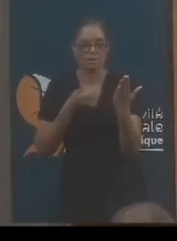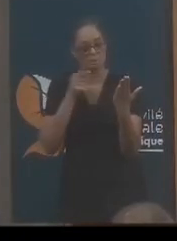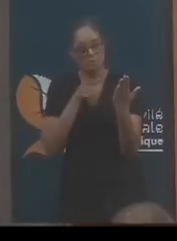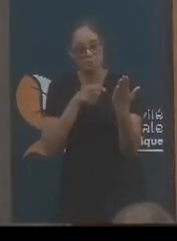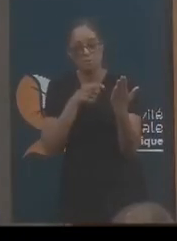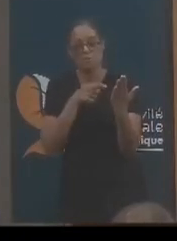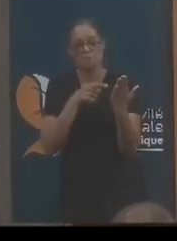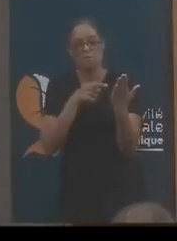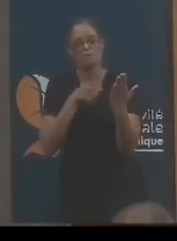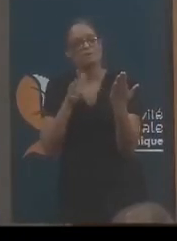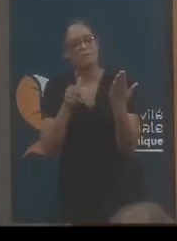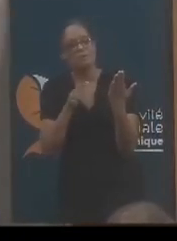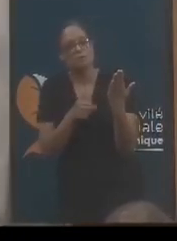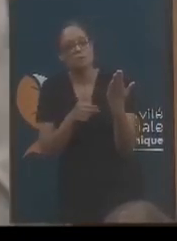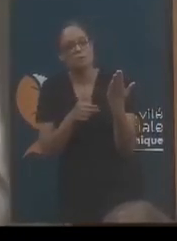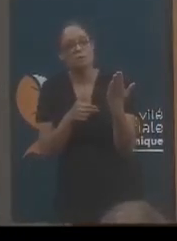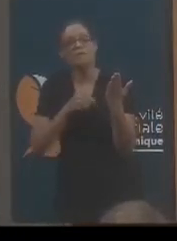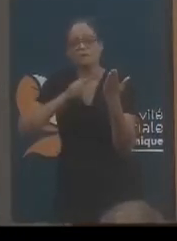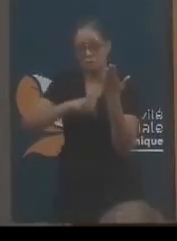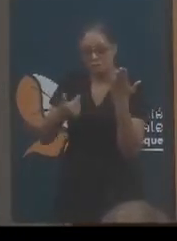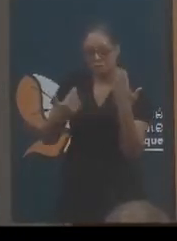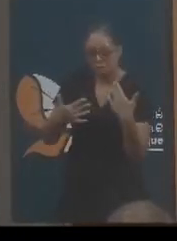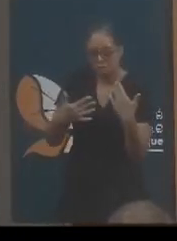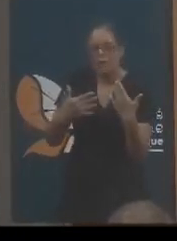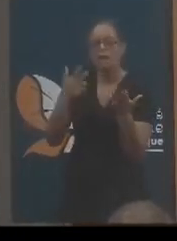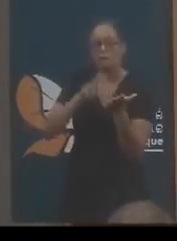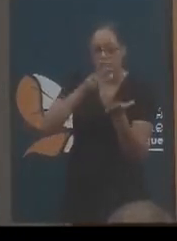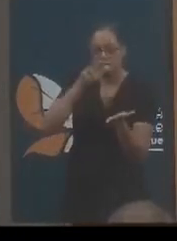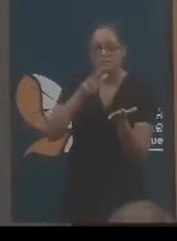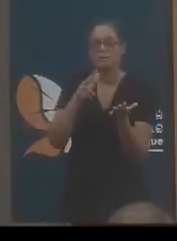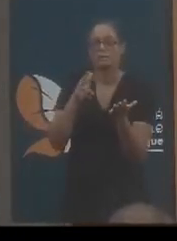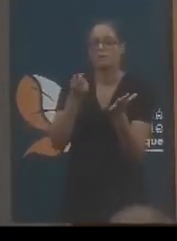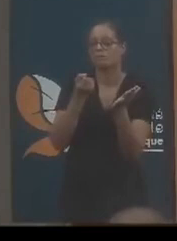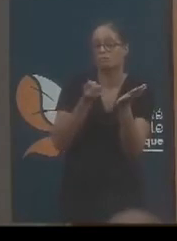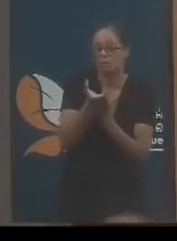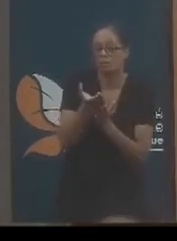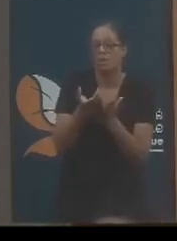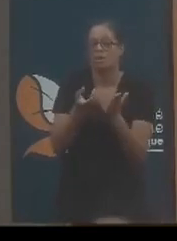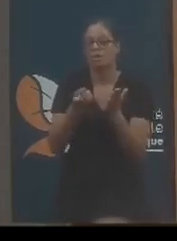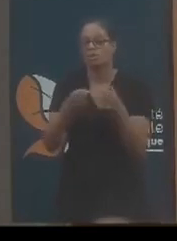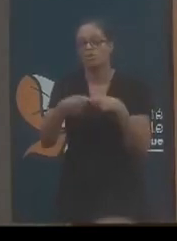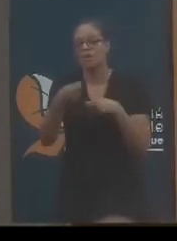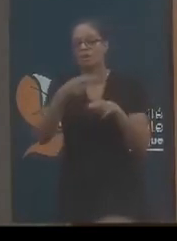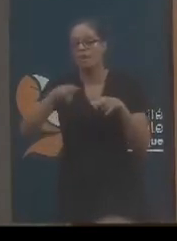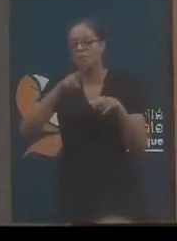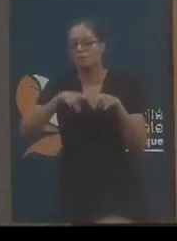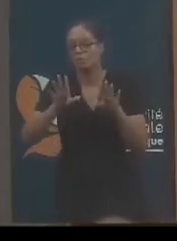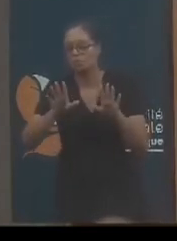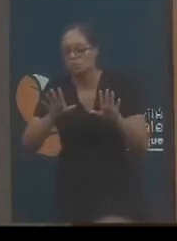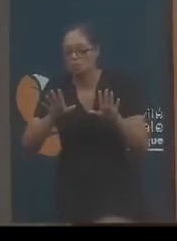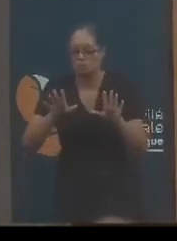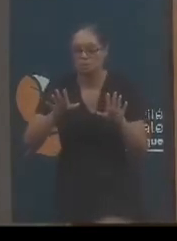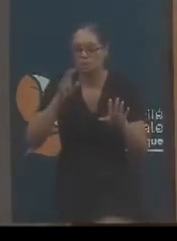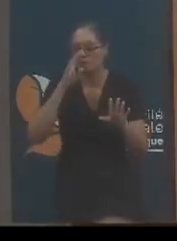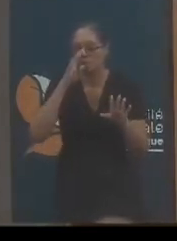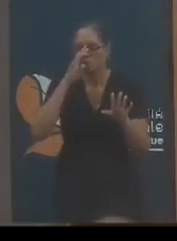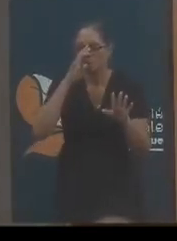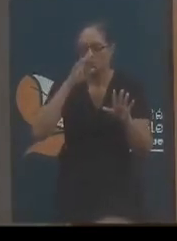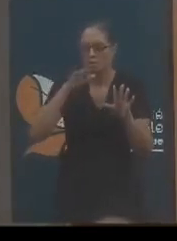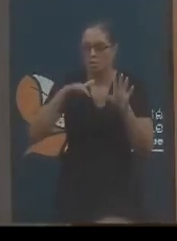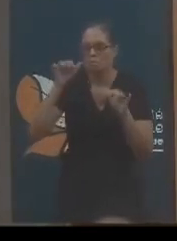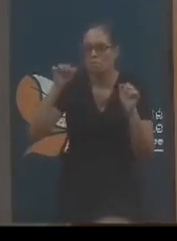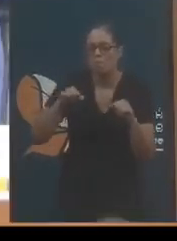est signé, est déjà notifié pour une durée de travaux qui, je ne vais pas donner trop de délai, mais comme il y aura, ça